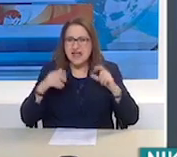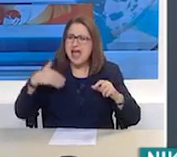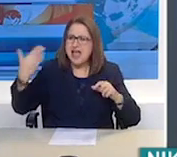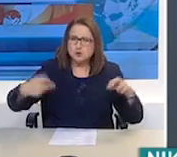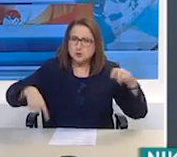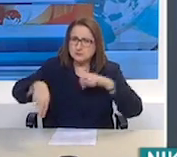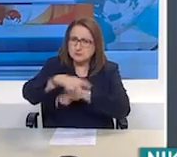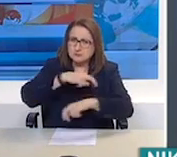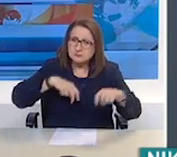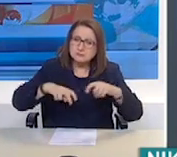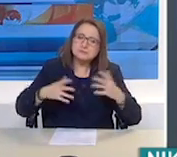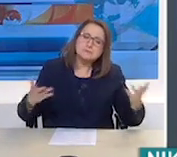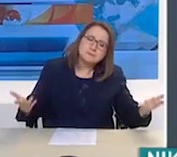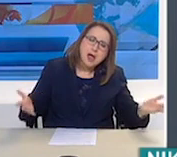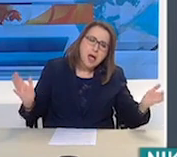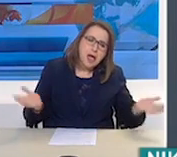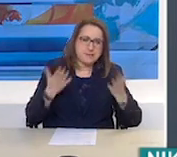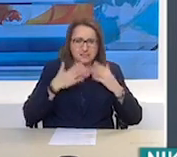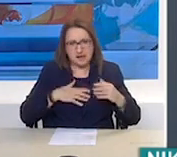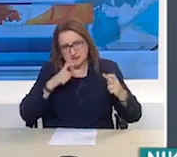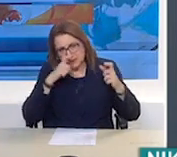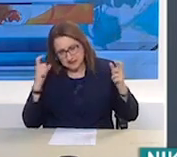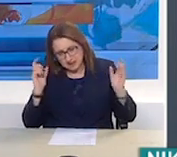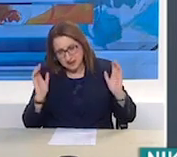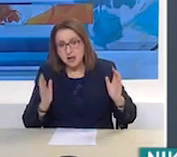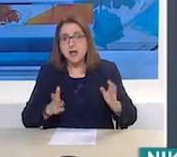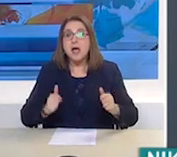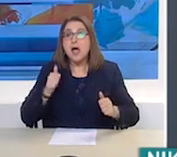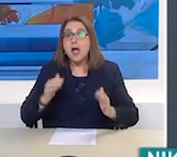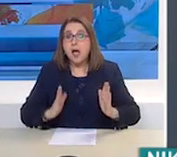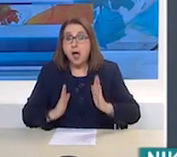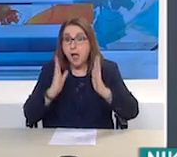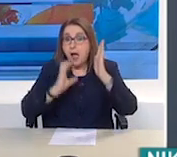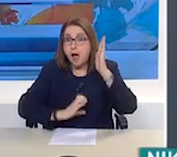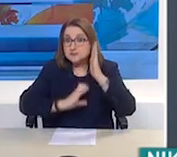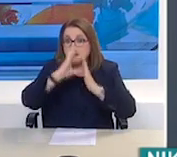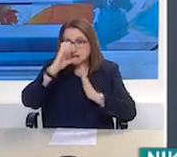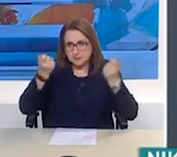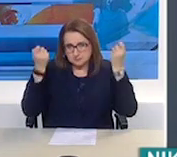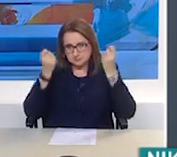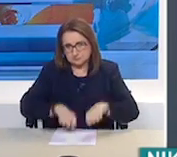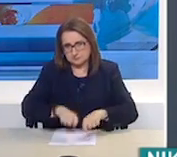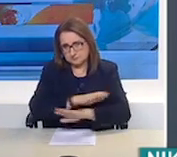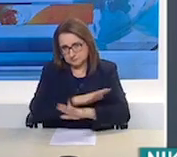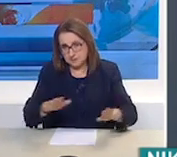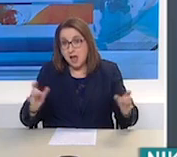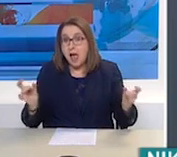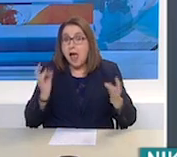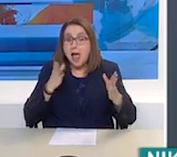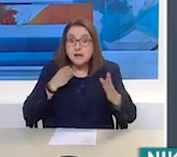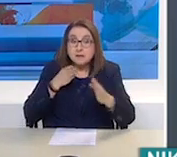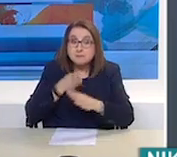πελάτες. Επίσης, συνίσταται η μη χρήση ανελκυστήρων. Σε περίπτωση ανάγκης, το επιτρεπόμενο όριο πληρότητας